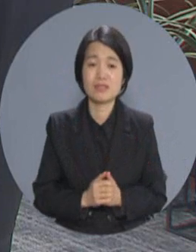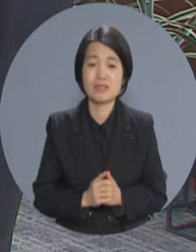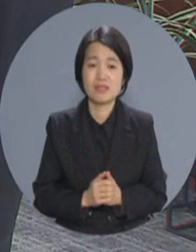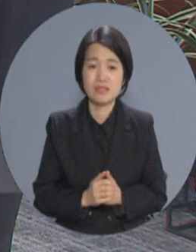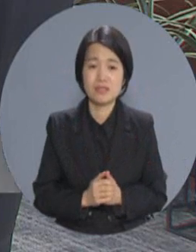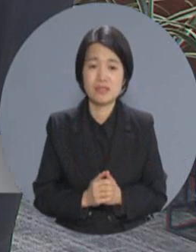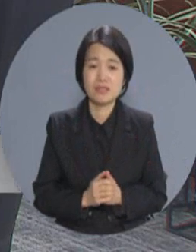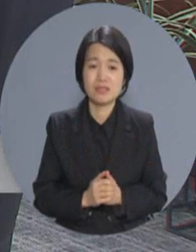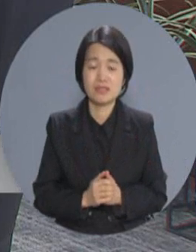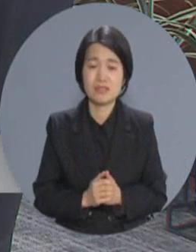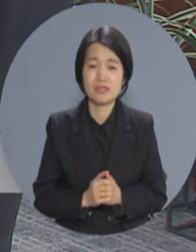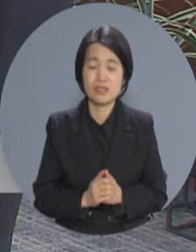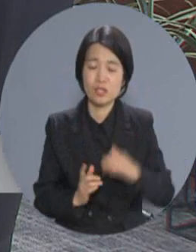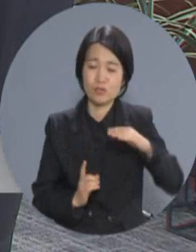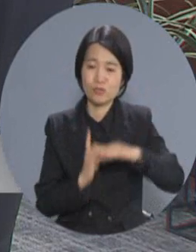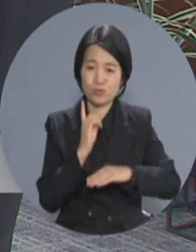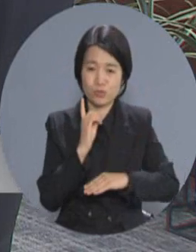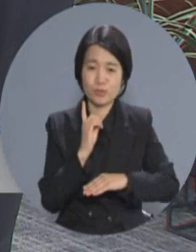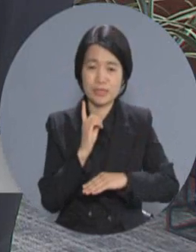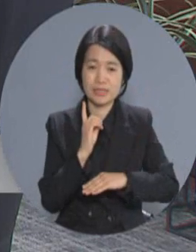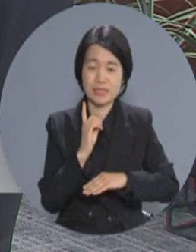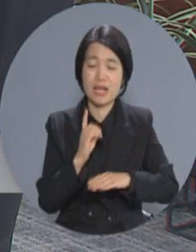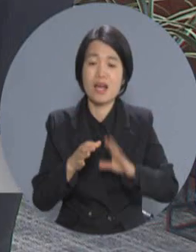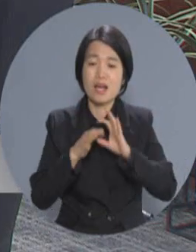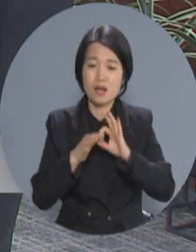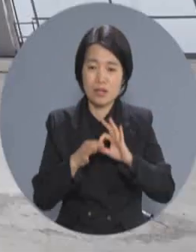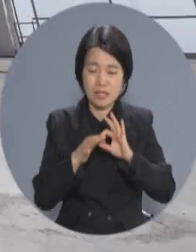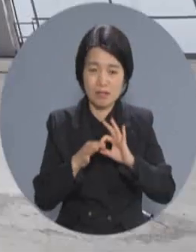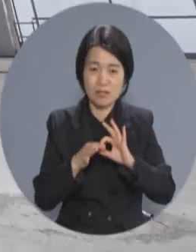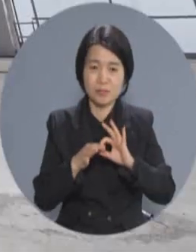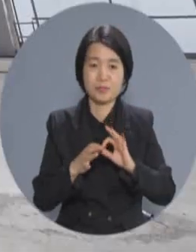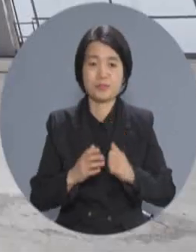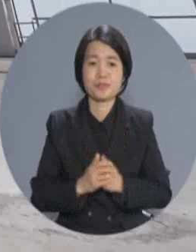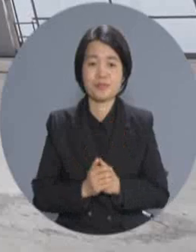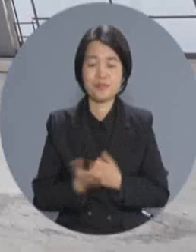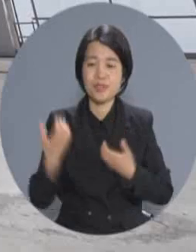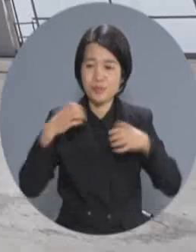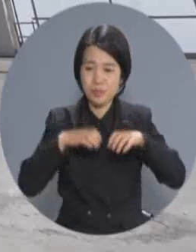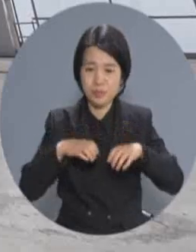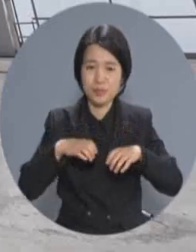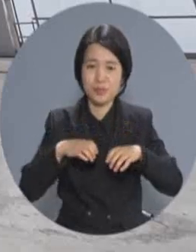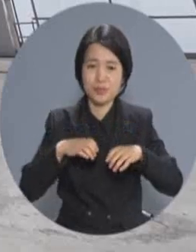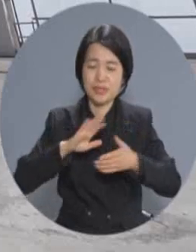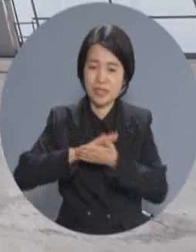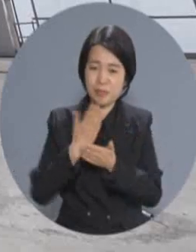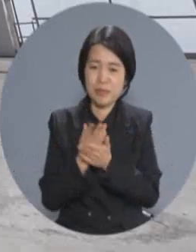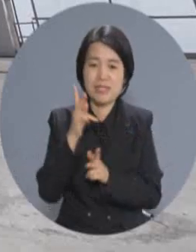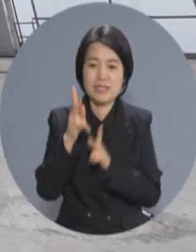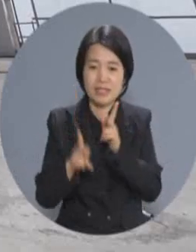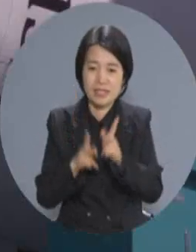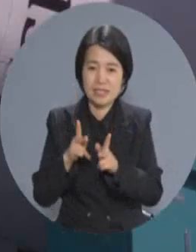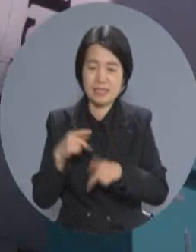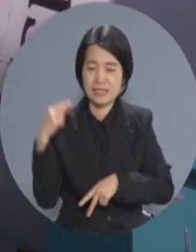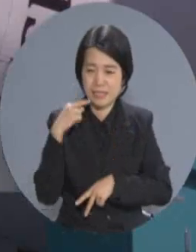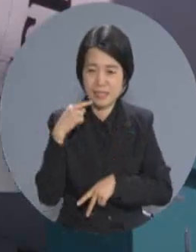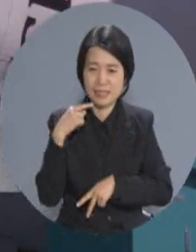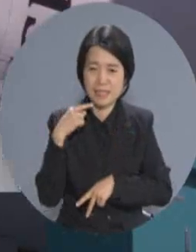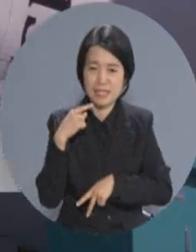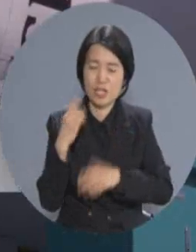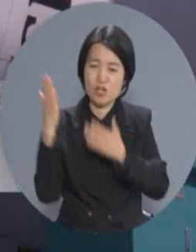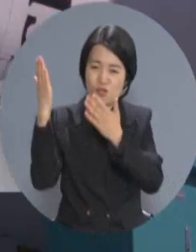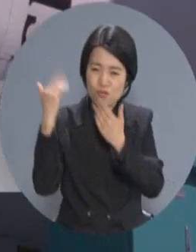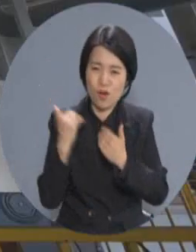우리 이제 우주 발사체 관련 부품 소재 장비 산업들을 철저히 우리가